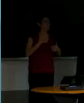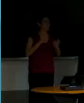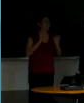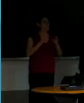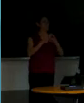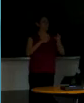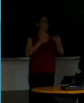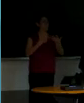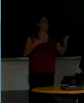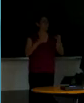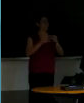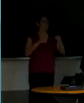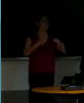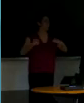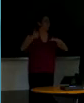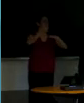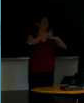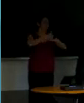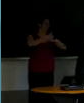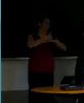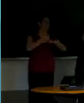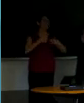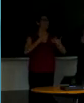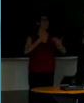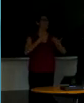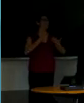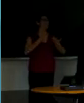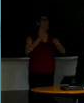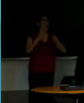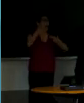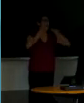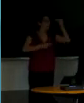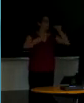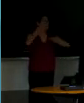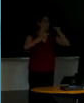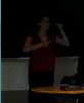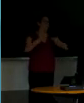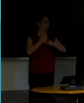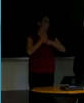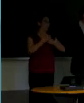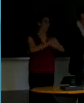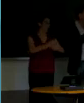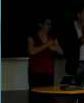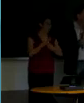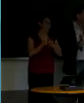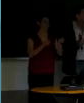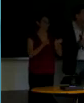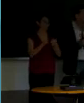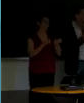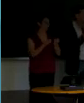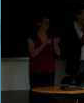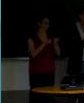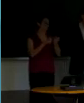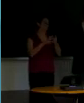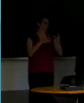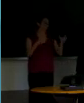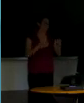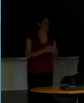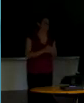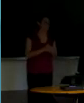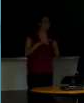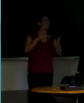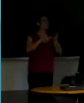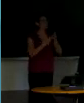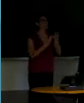che fanno gli amministratori delegati, che conducono da un punto di vista gestionale le aziende. Quindi l'ingegnere meccanico